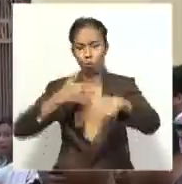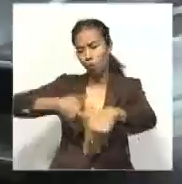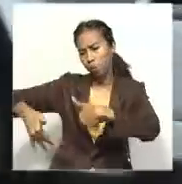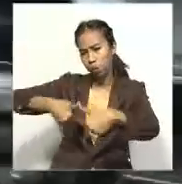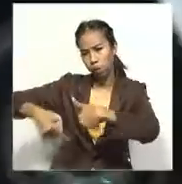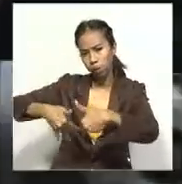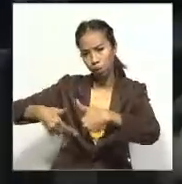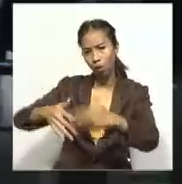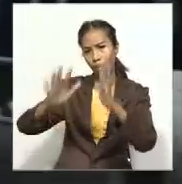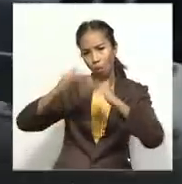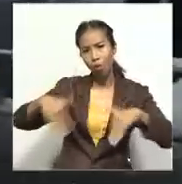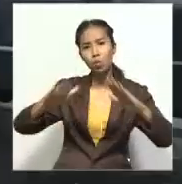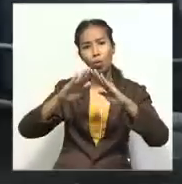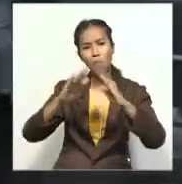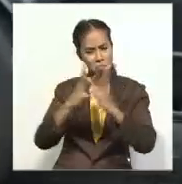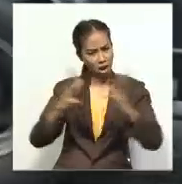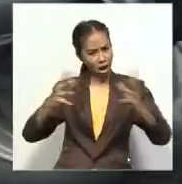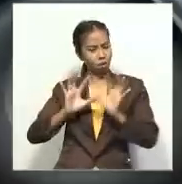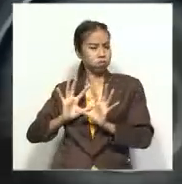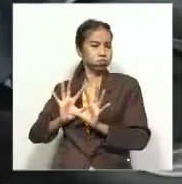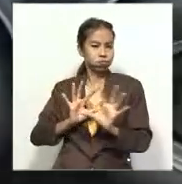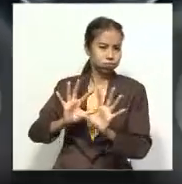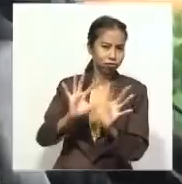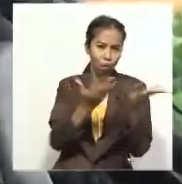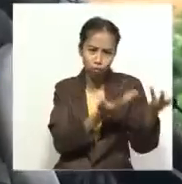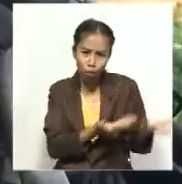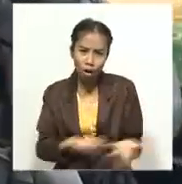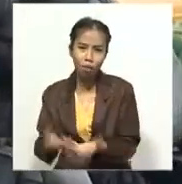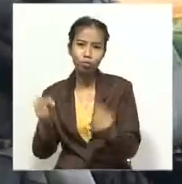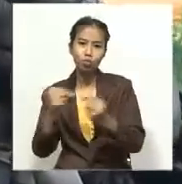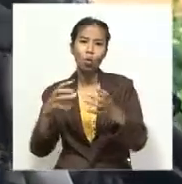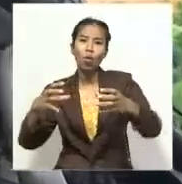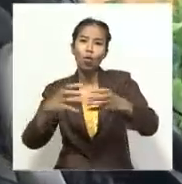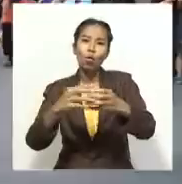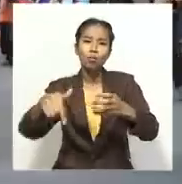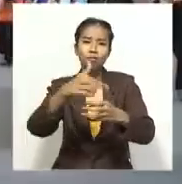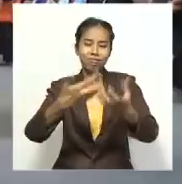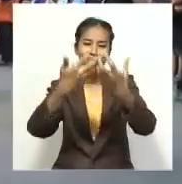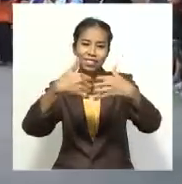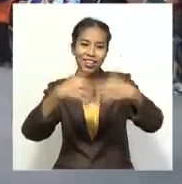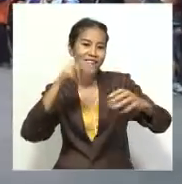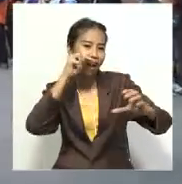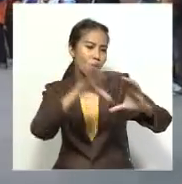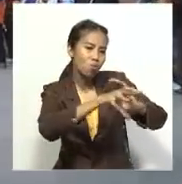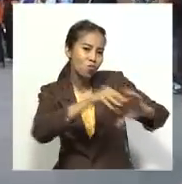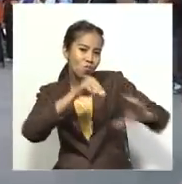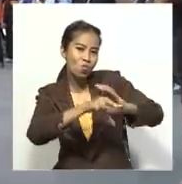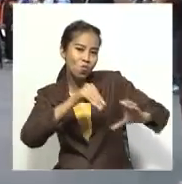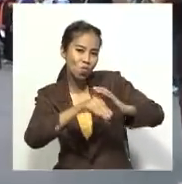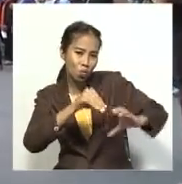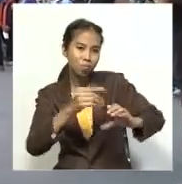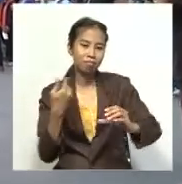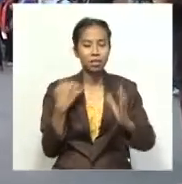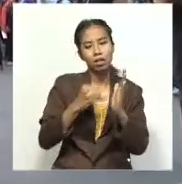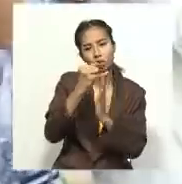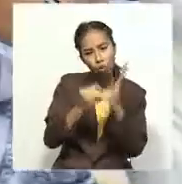ฐมจำนวนมากเลยนะคะร่วมต้อนรับทีมท่อสูบน้ำซิ่งบ้านแพ้วจังหวัดสมุทรสาครและทีมท่อสูบน้ำพญานาคจังหวั